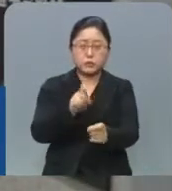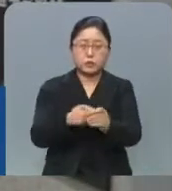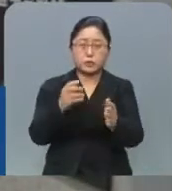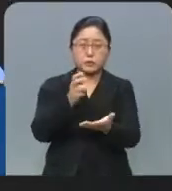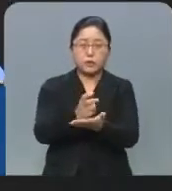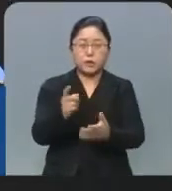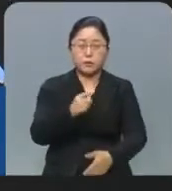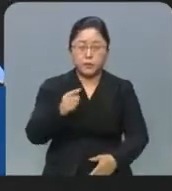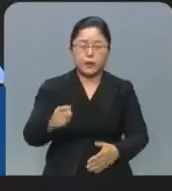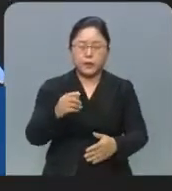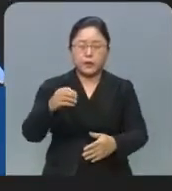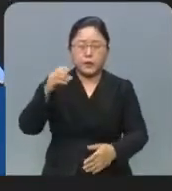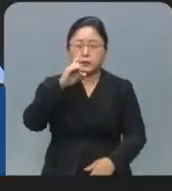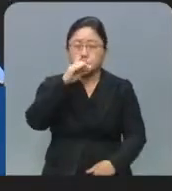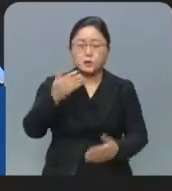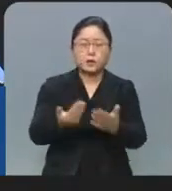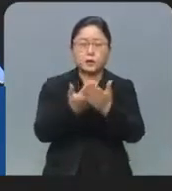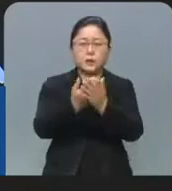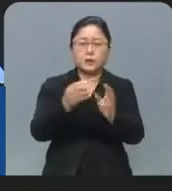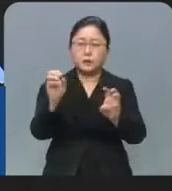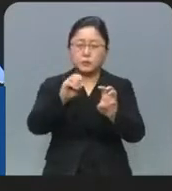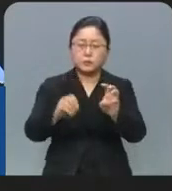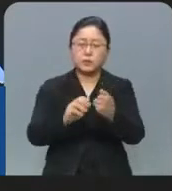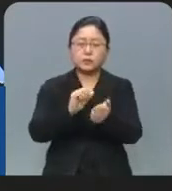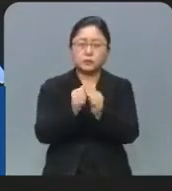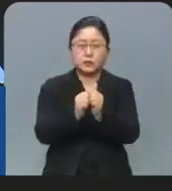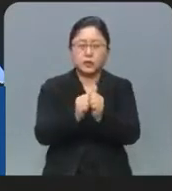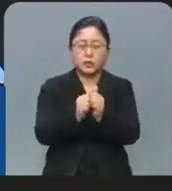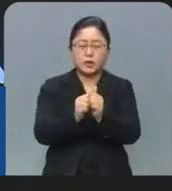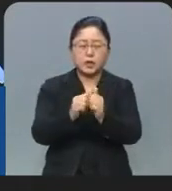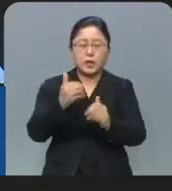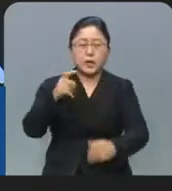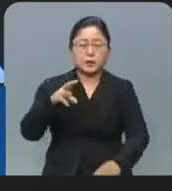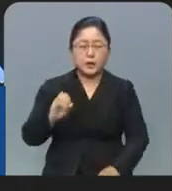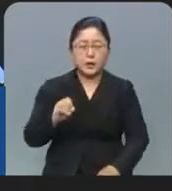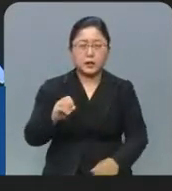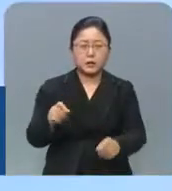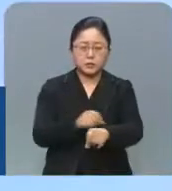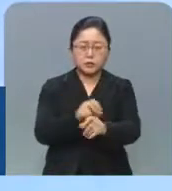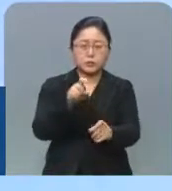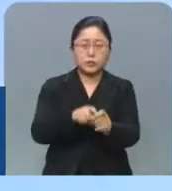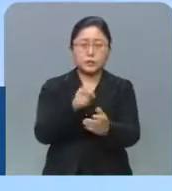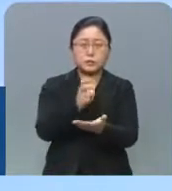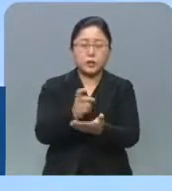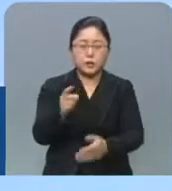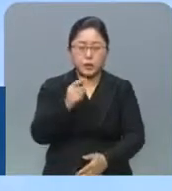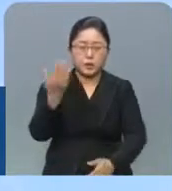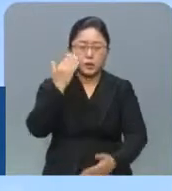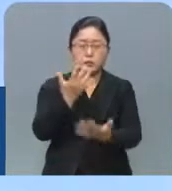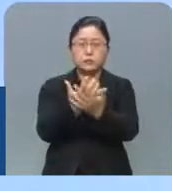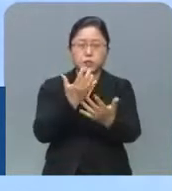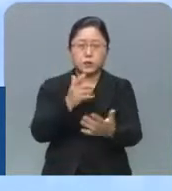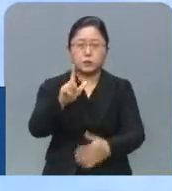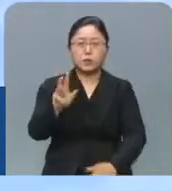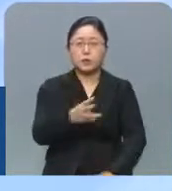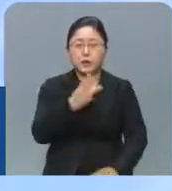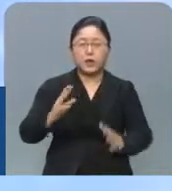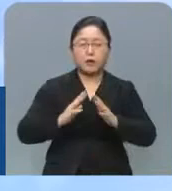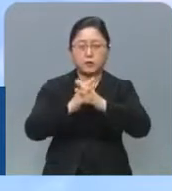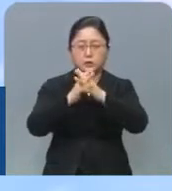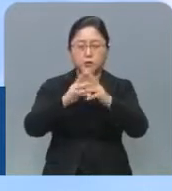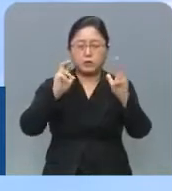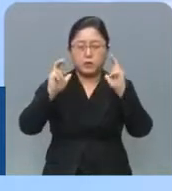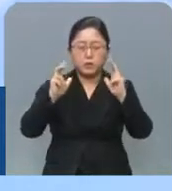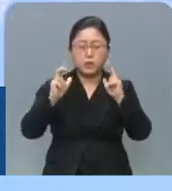b 꼴 중앙 개발 부문에서 30% 의 지분을 가진 주식회사 한양은 특수목적법인 이 최근 주주총회를 열어 롯데건설 을지 공사로